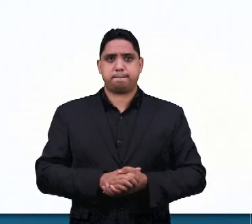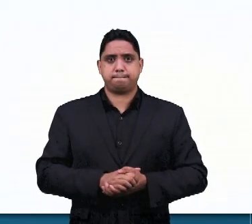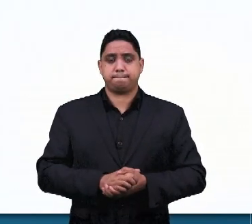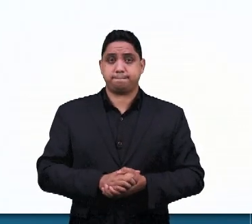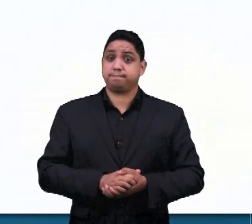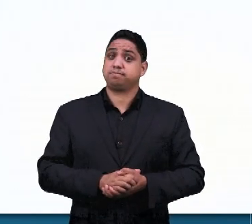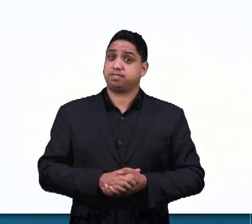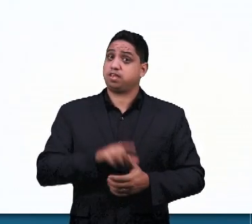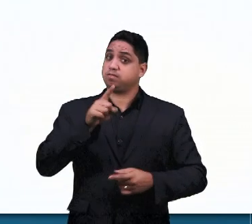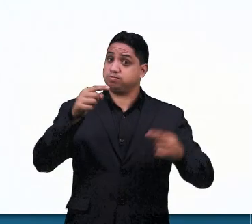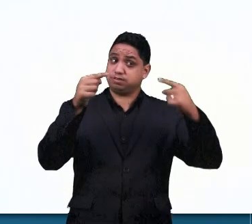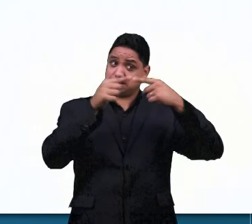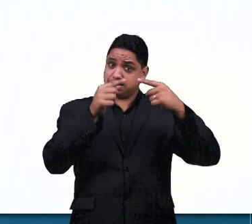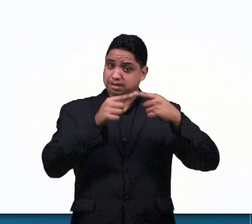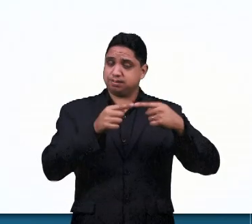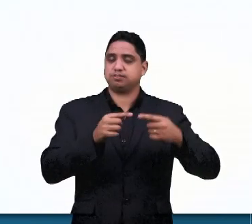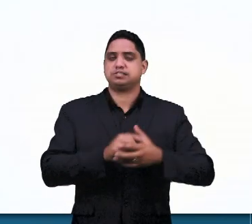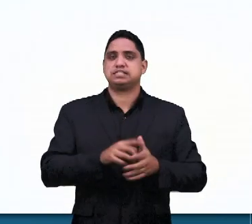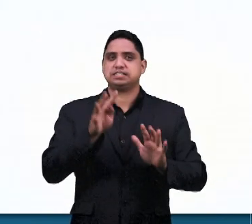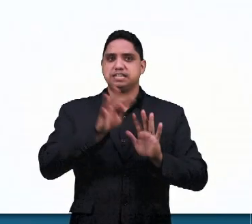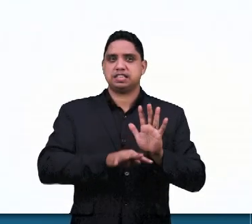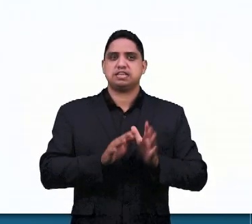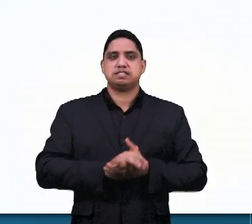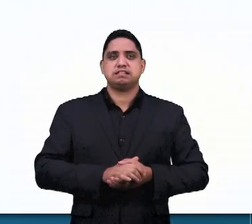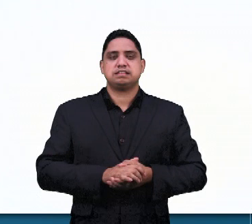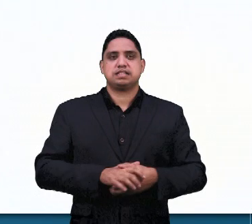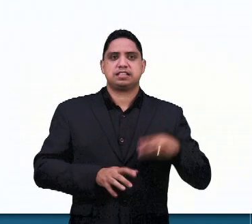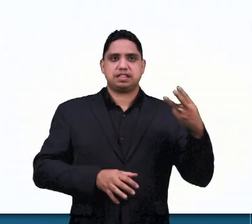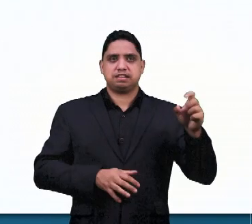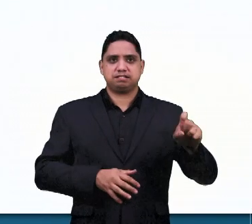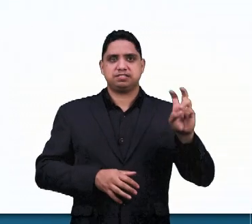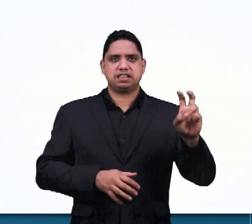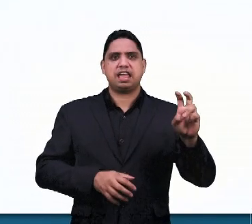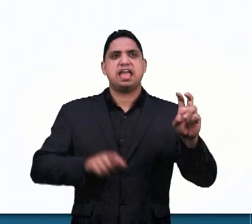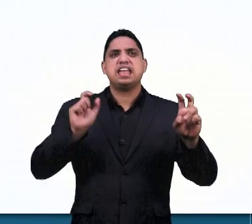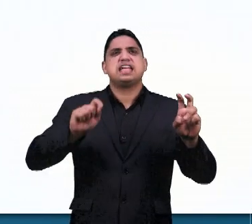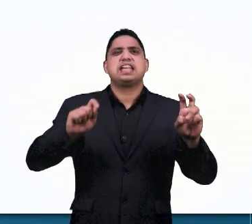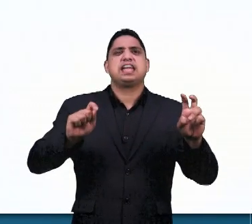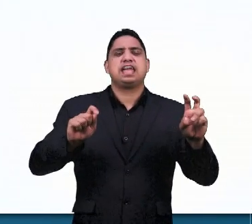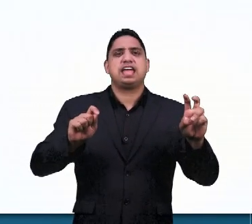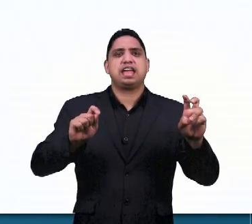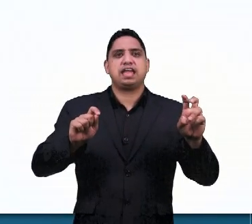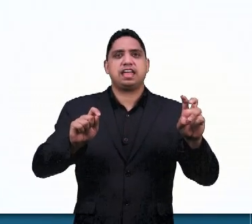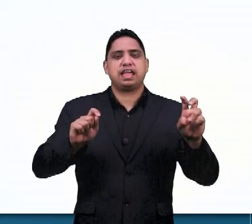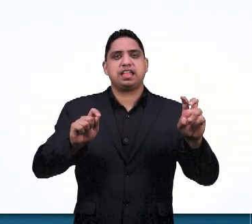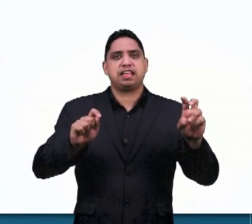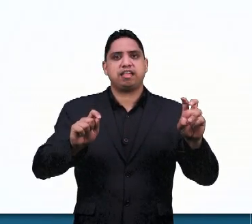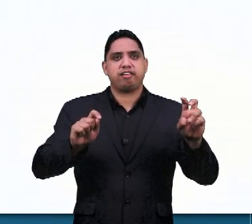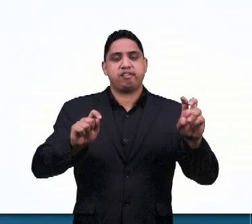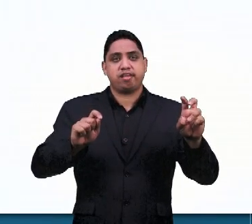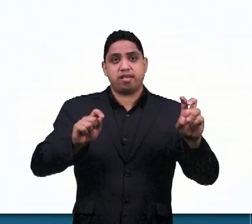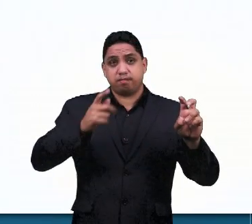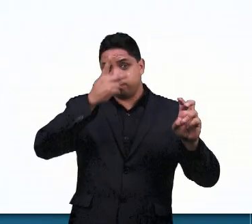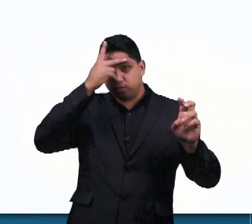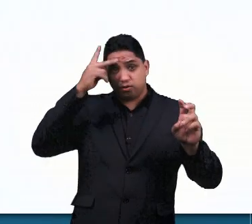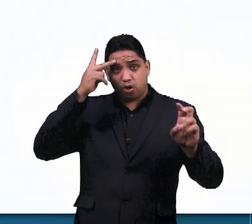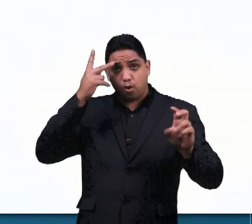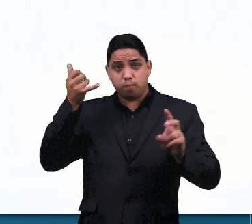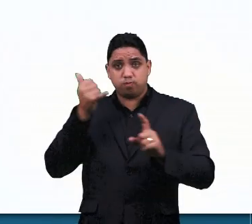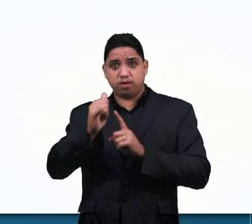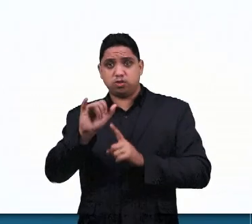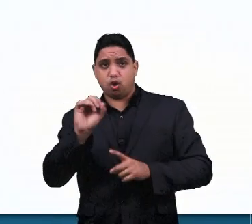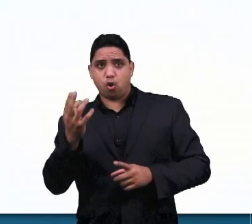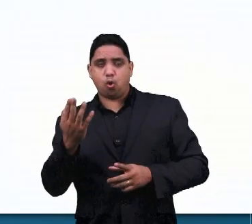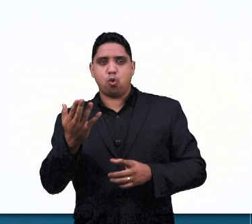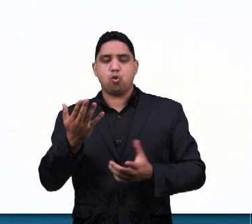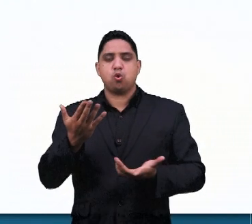Et vous allez annexer un texte. Le suivant. Celui qui reçoit le prophète ou la prophétie, même